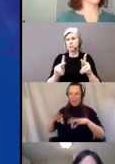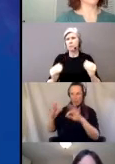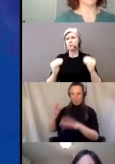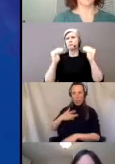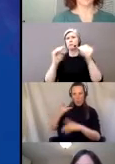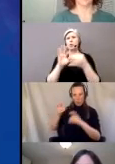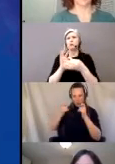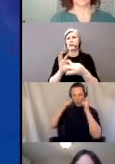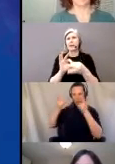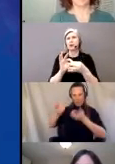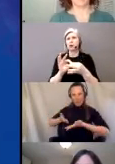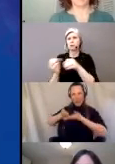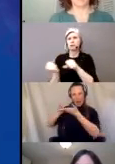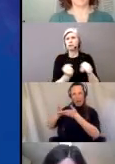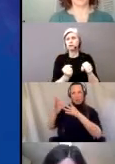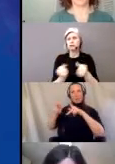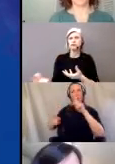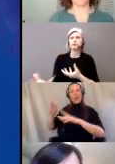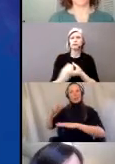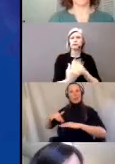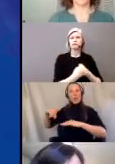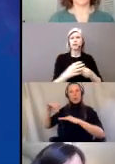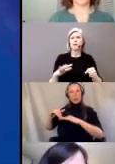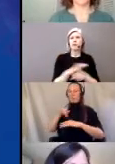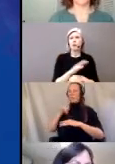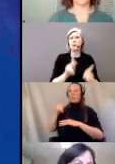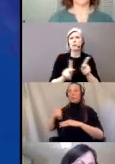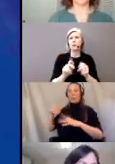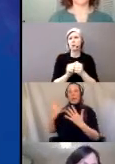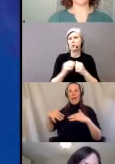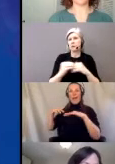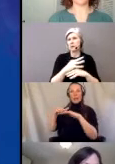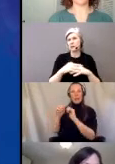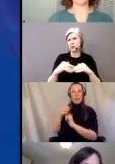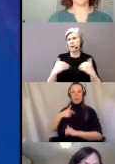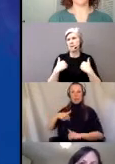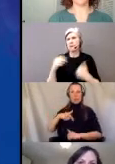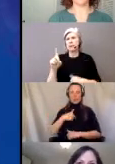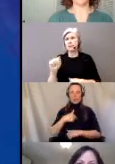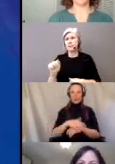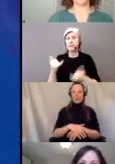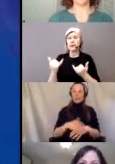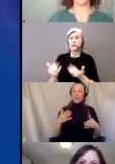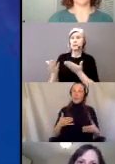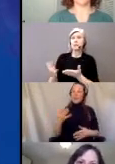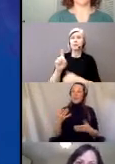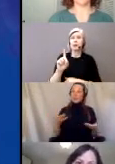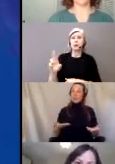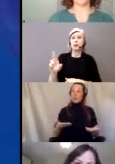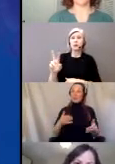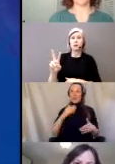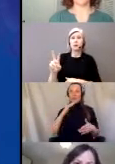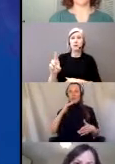devons nous assurer de les inclure avec nous. Je vais maintenant vouloir présenter